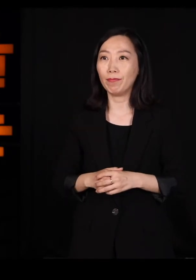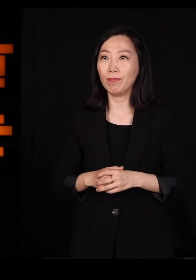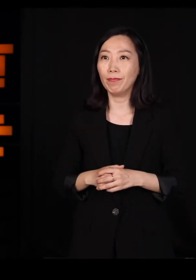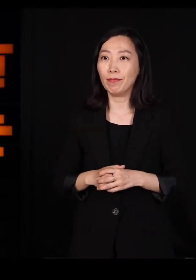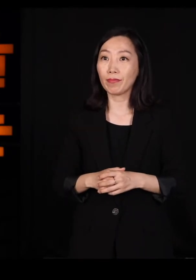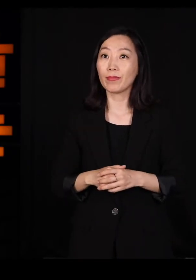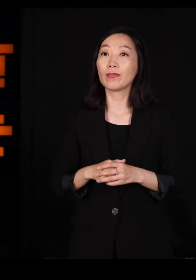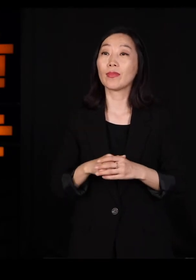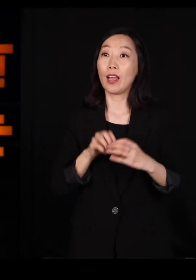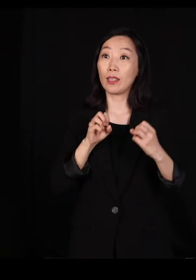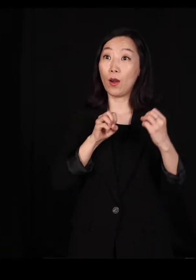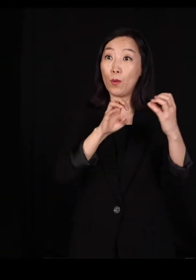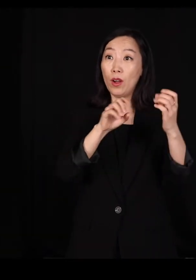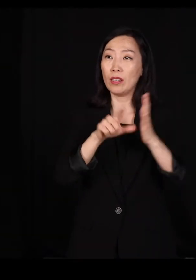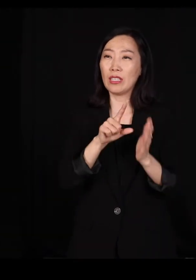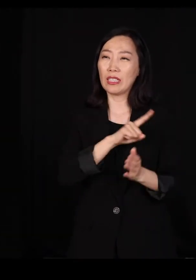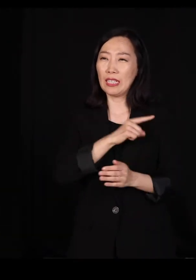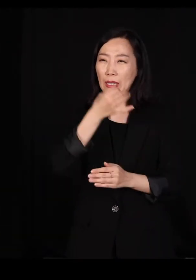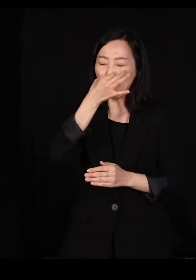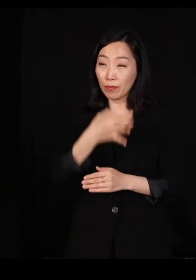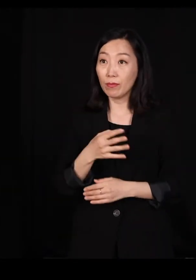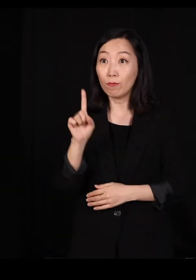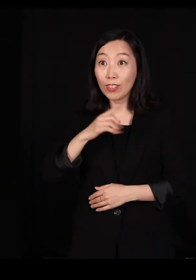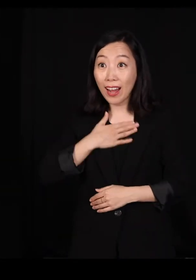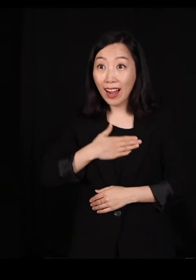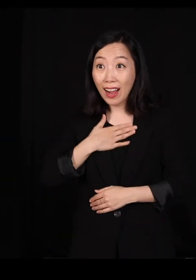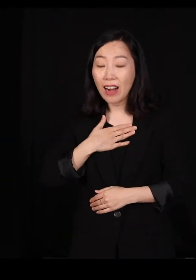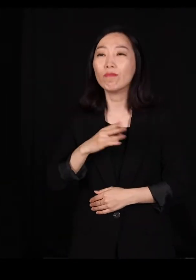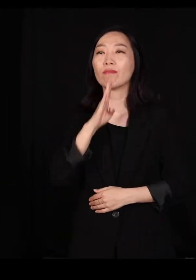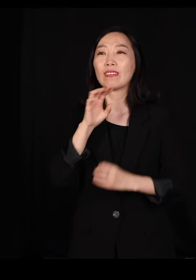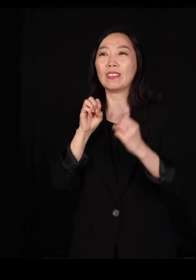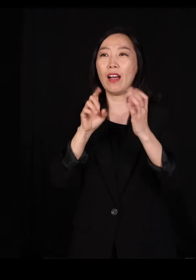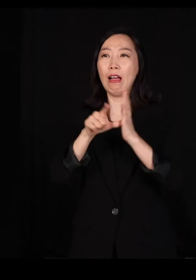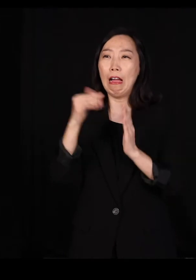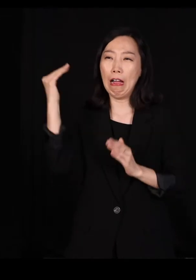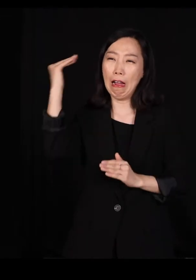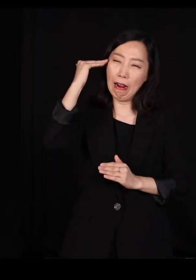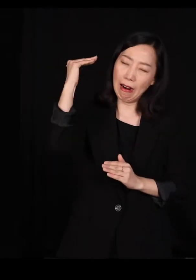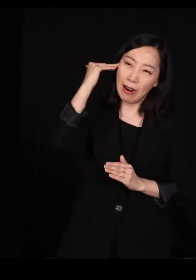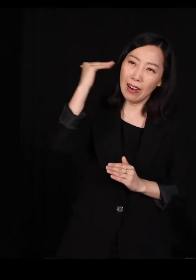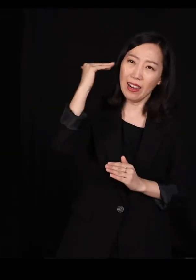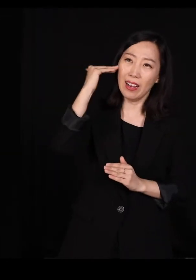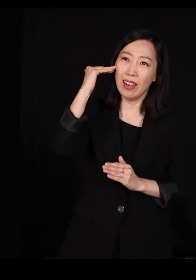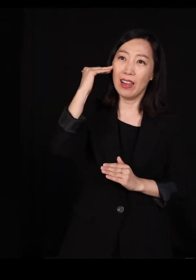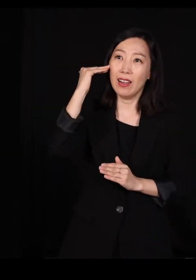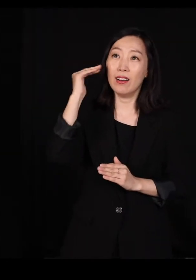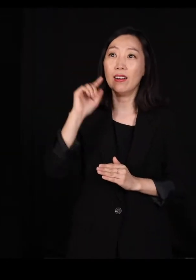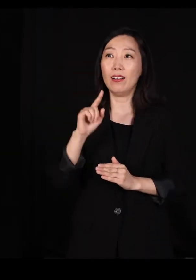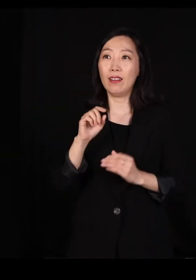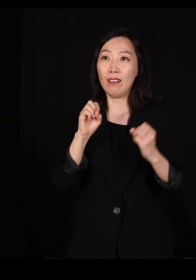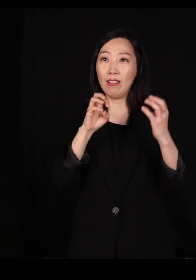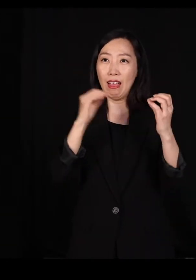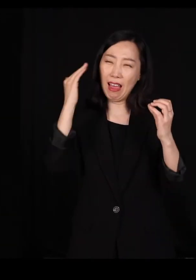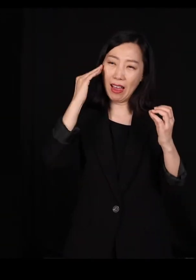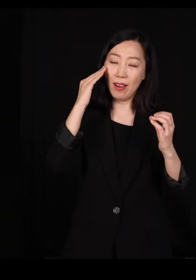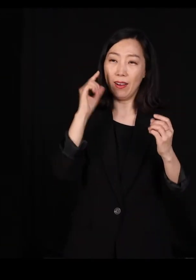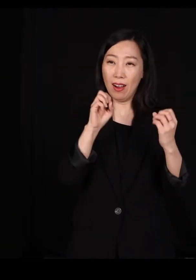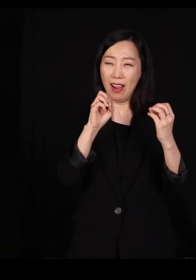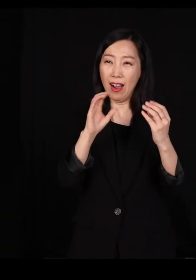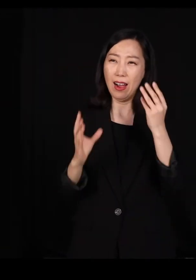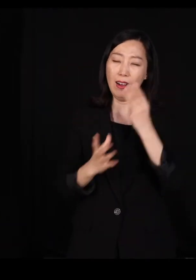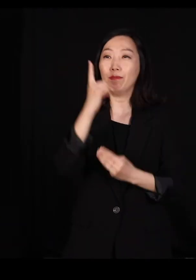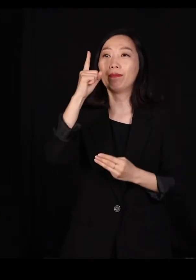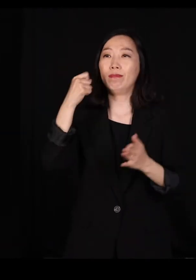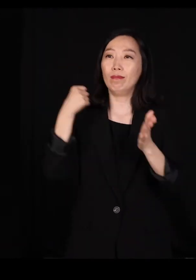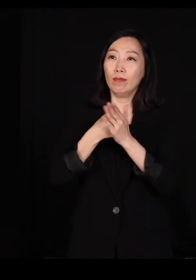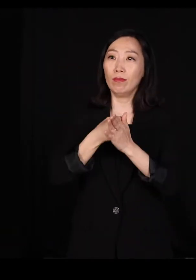잘 한번 보세요. 대화할 때 가장 힘든 게 뭔지 아세요? 대화의 걸림돌 첫 번째 중에 하나로 들 수 있는 게